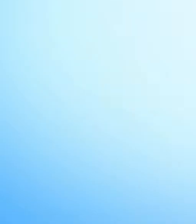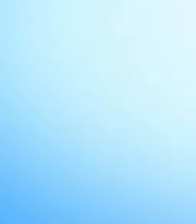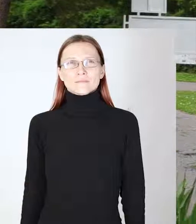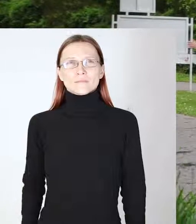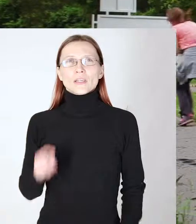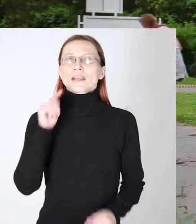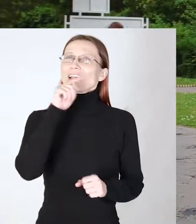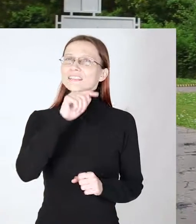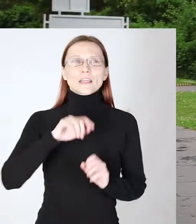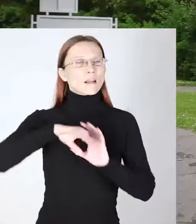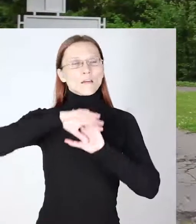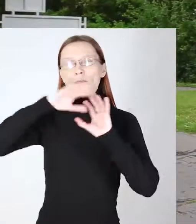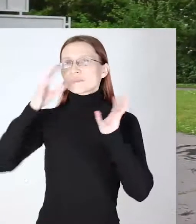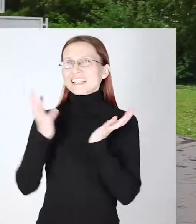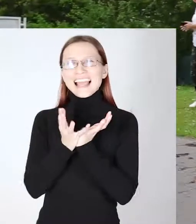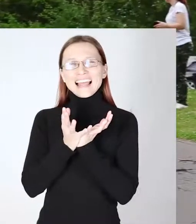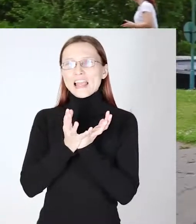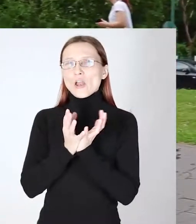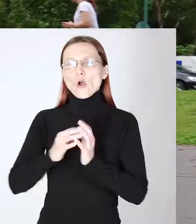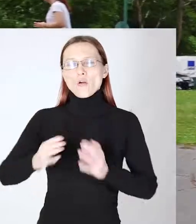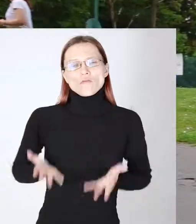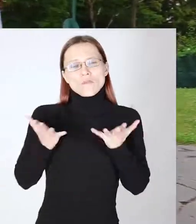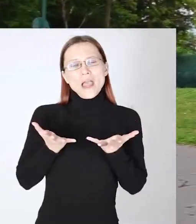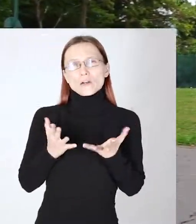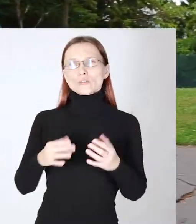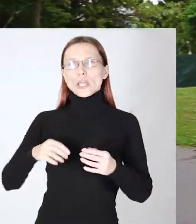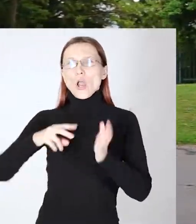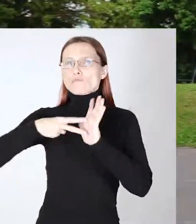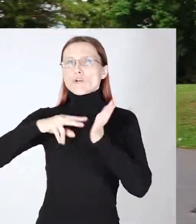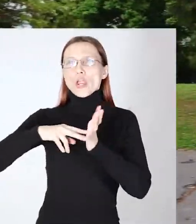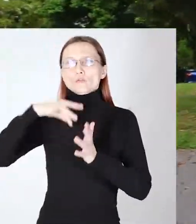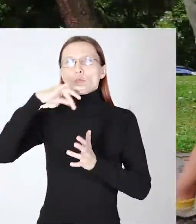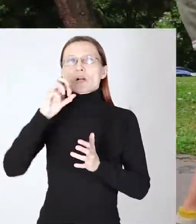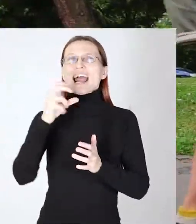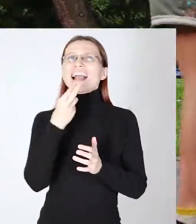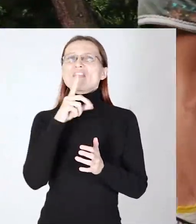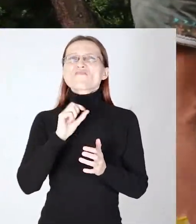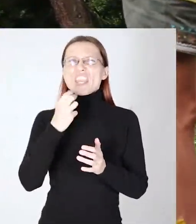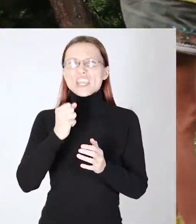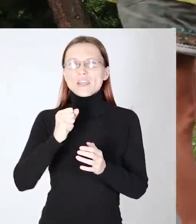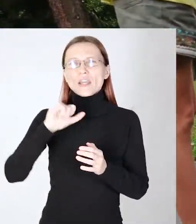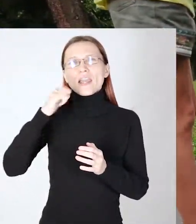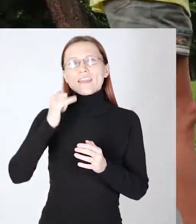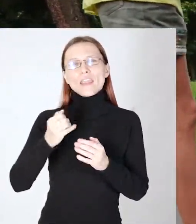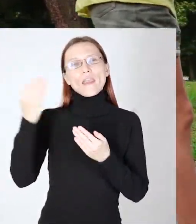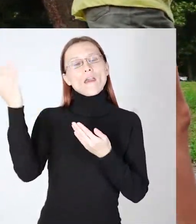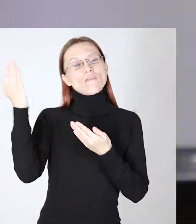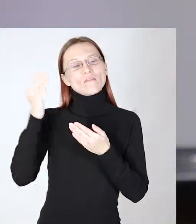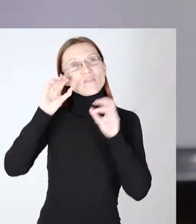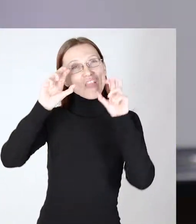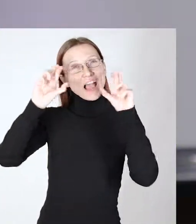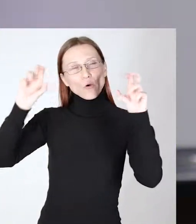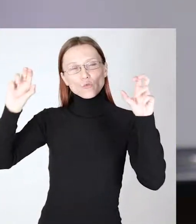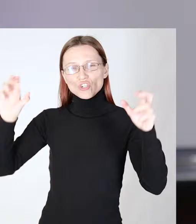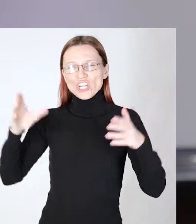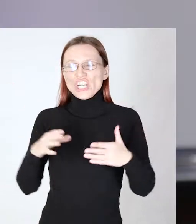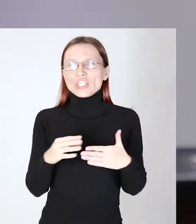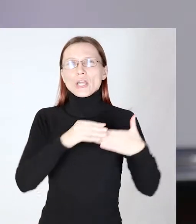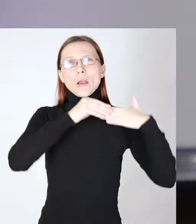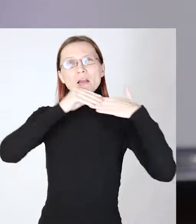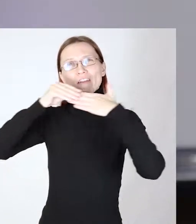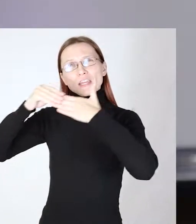Cílom celého národného projektu Praktik je vlastne naučiť pracovníkov s mládežou pracovať v rôznych témach, preto aj v každom kraji je